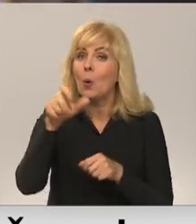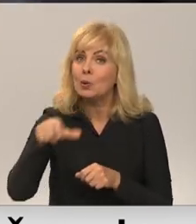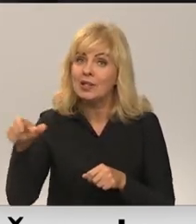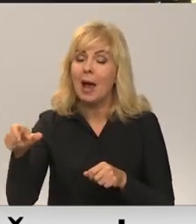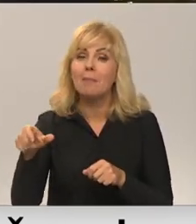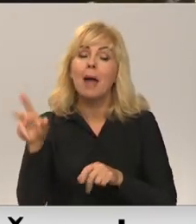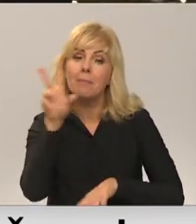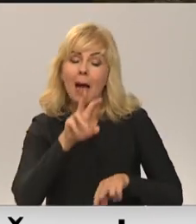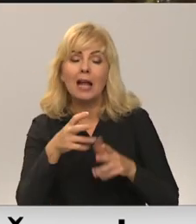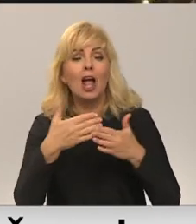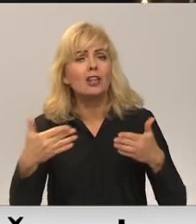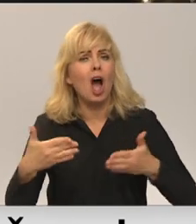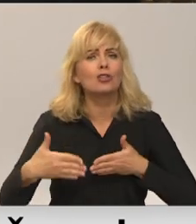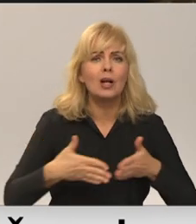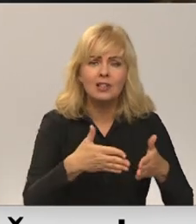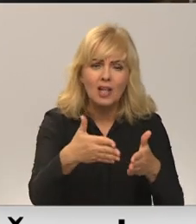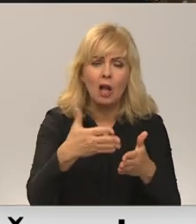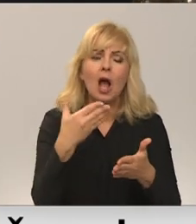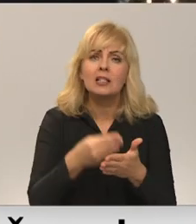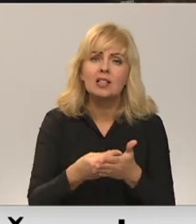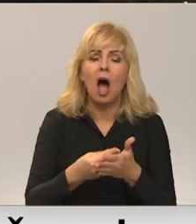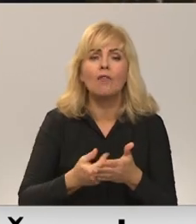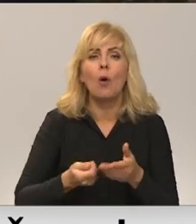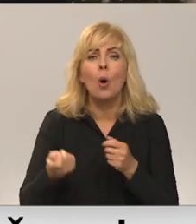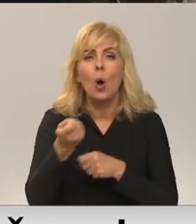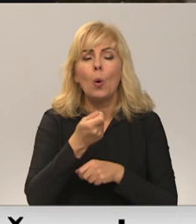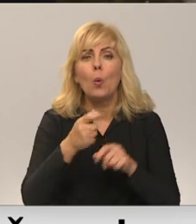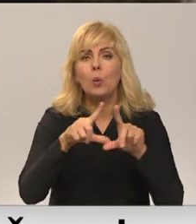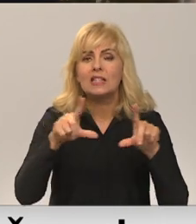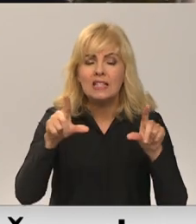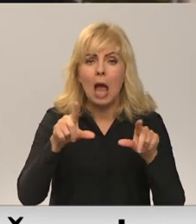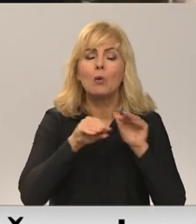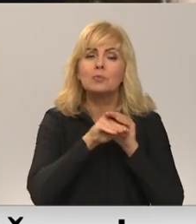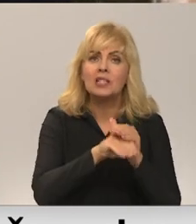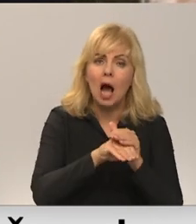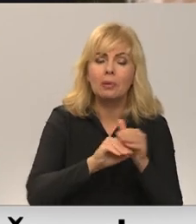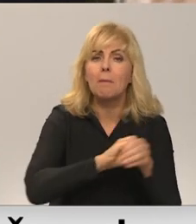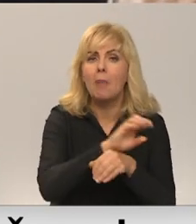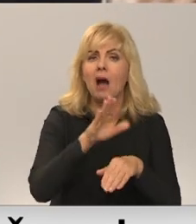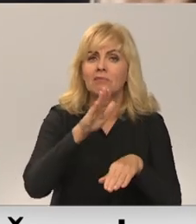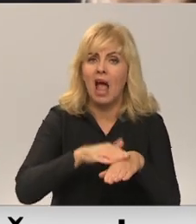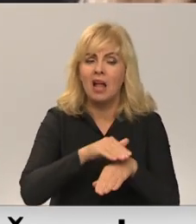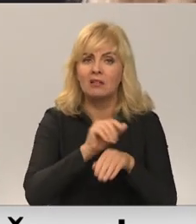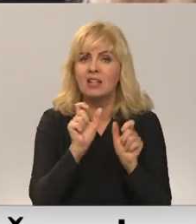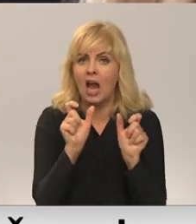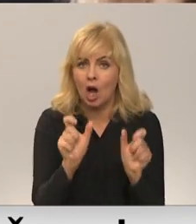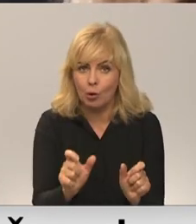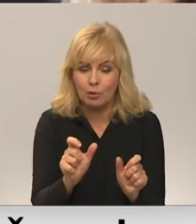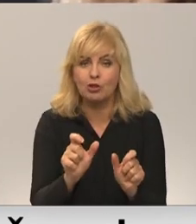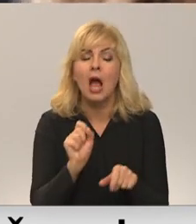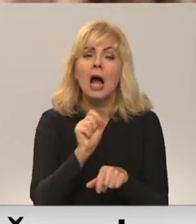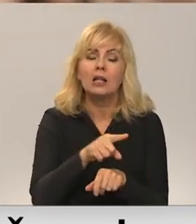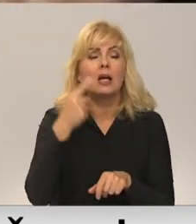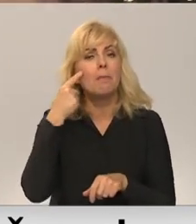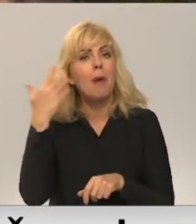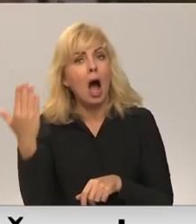meklējuši dažādus ceļus, kā savu uzņēmumu noturēt pandēmijas radīto ierobežojumu dēļ. Pandēmijas laiks vispār lika aizdomāties, vai mums